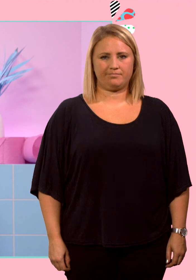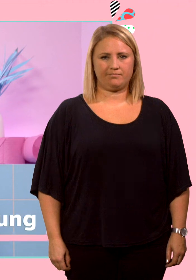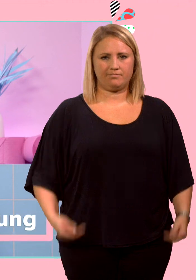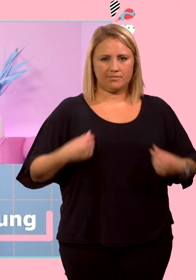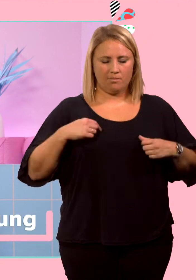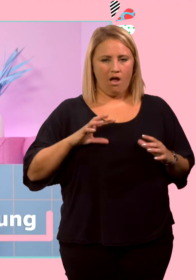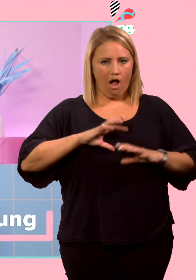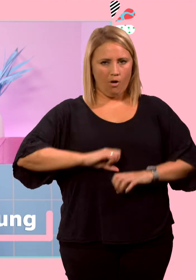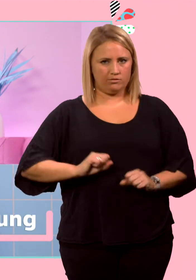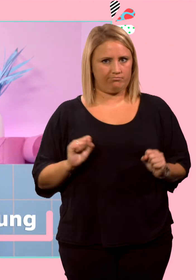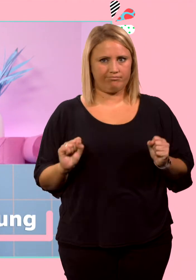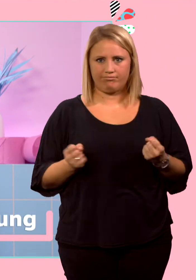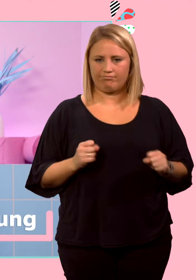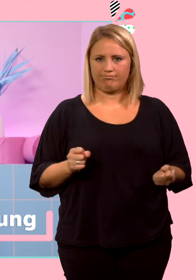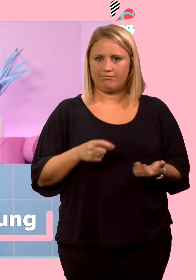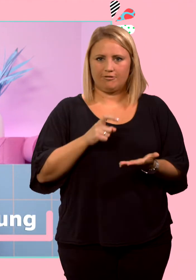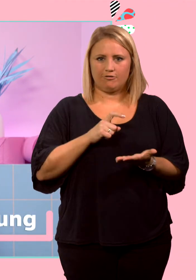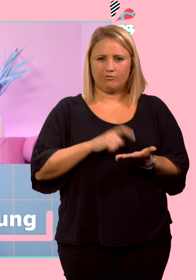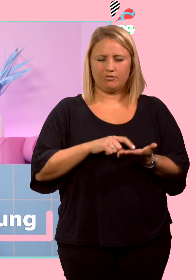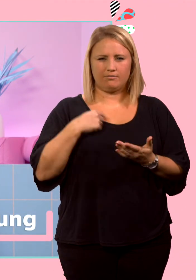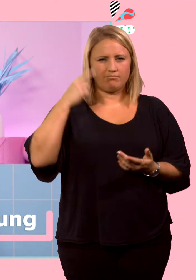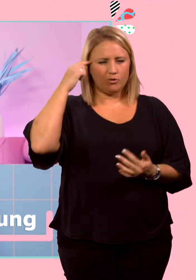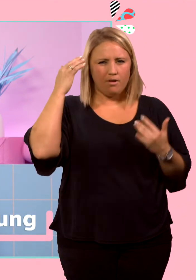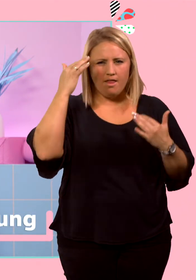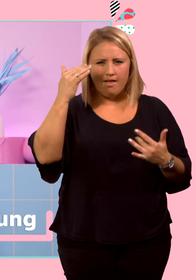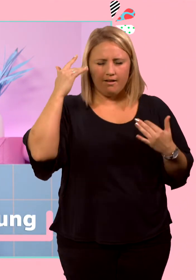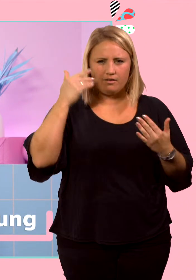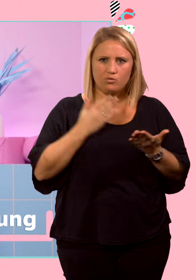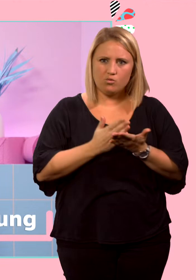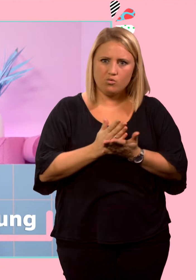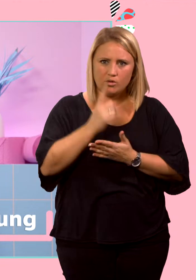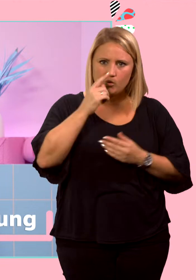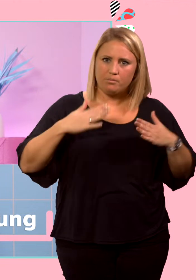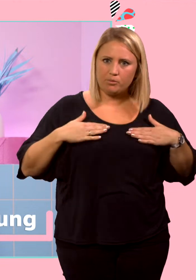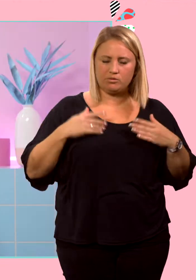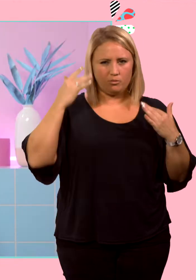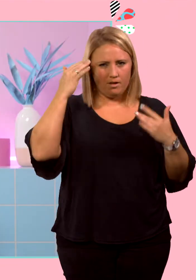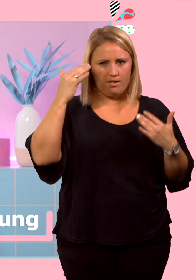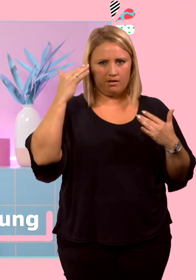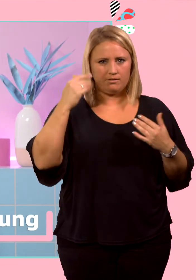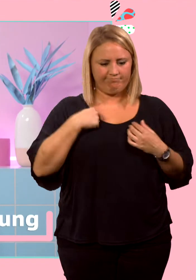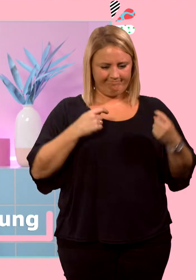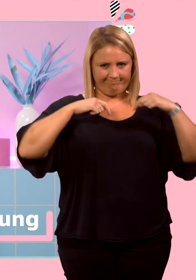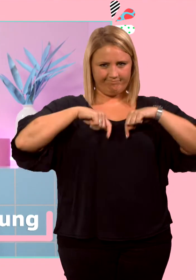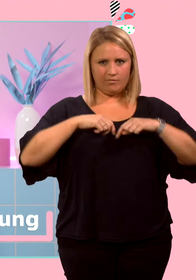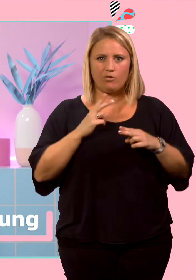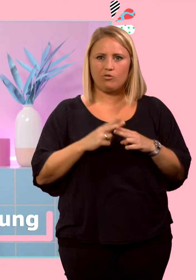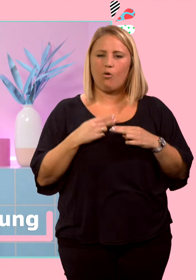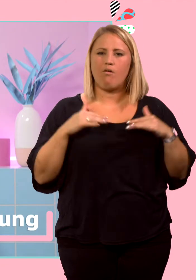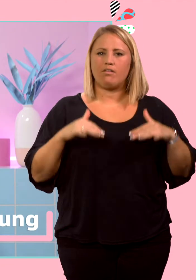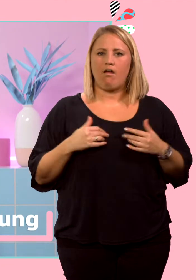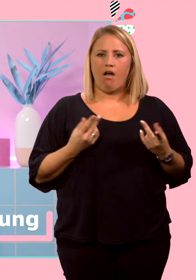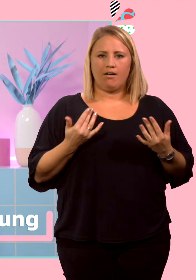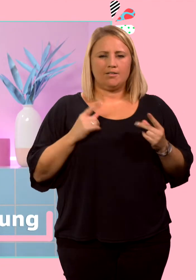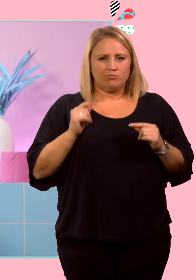Ich habe das gar nicht ausgehalten, weil einfach meine Gedanken immer bei meinen Brüsten gewesen sind. Irgendwo in mir drin ist immer noch dieses,